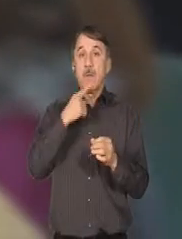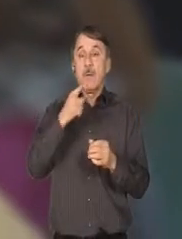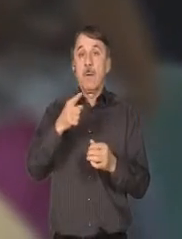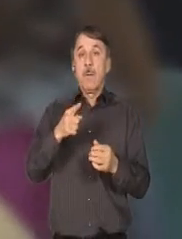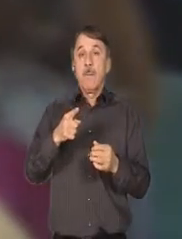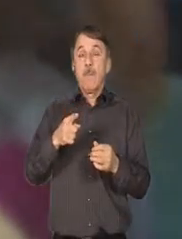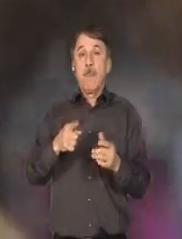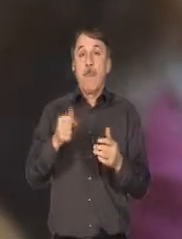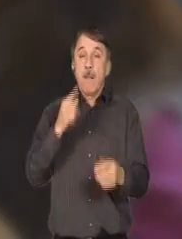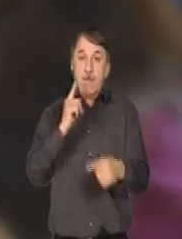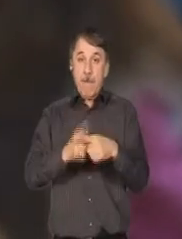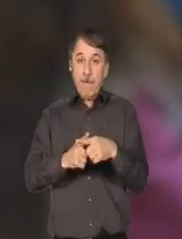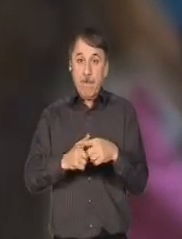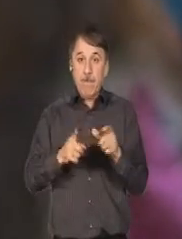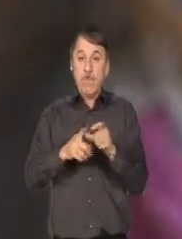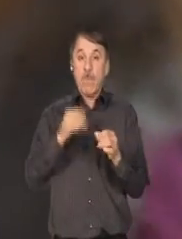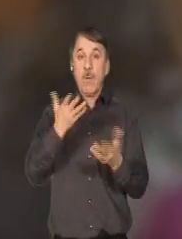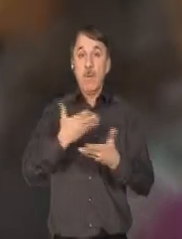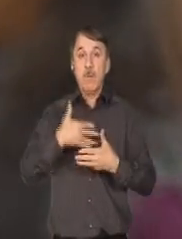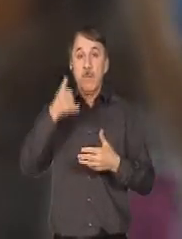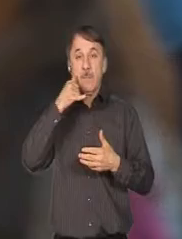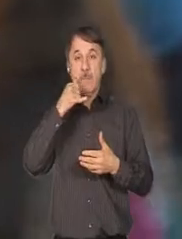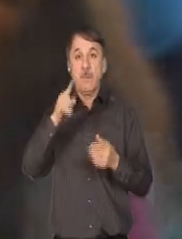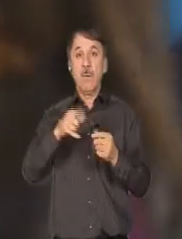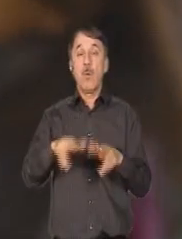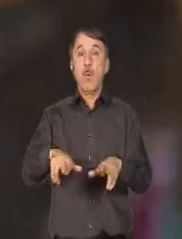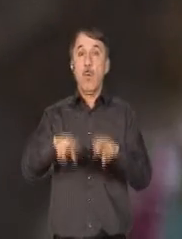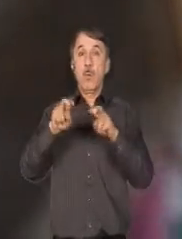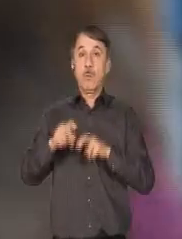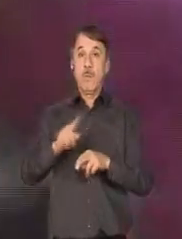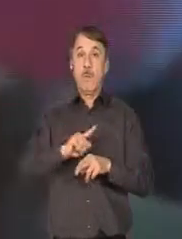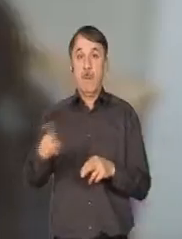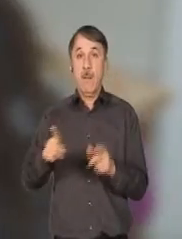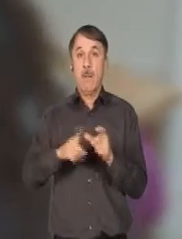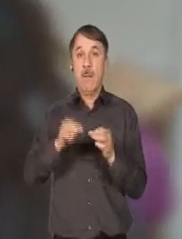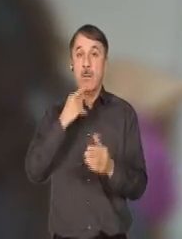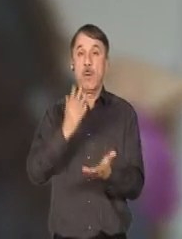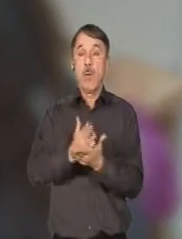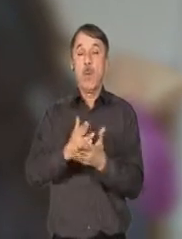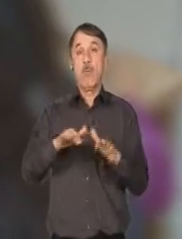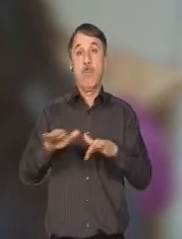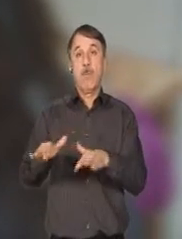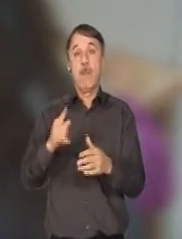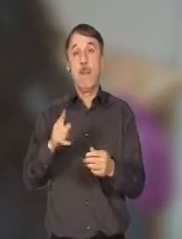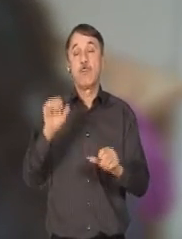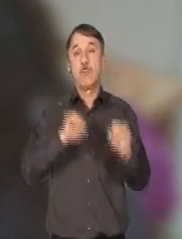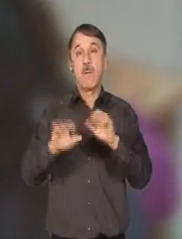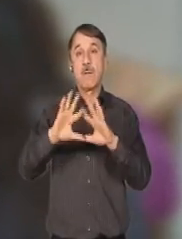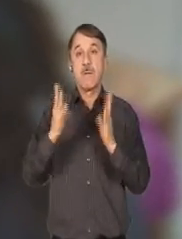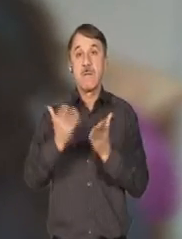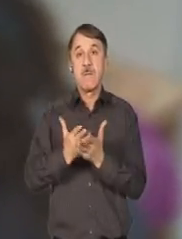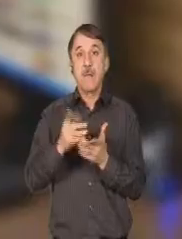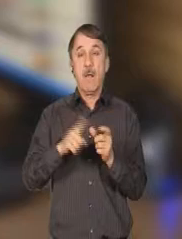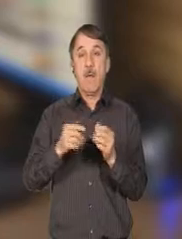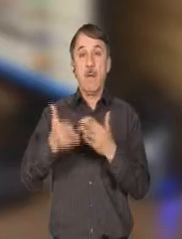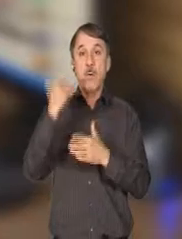pomoć koja mu je neophodna. Prema rečima koordinatorke, za svratište je najbitnije da štićenike uključe u sistem školstva, a